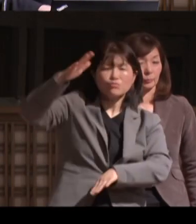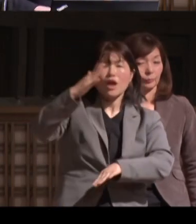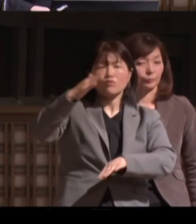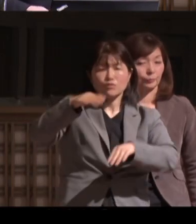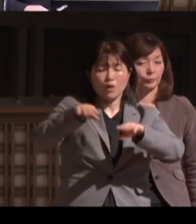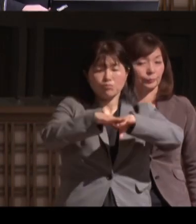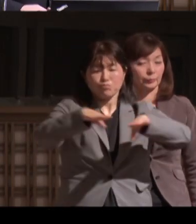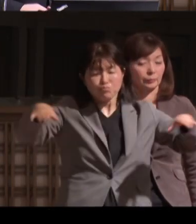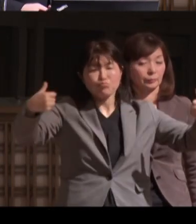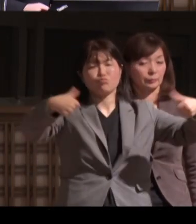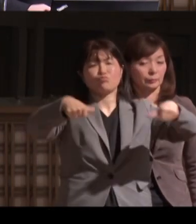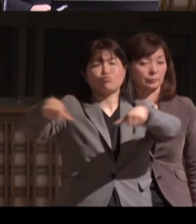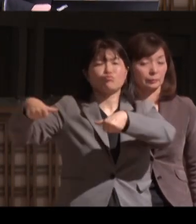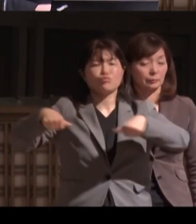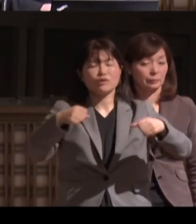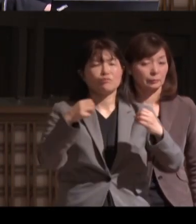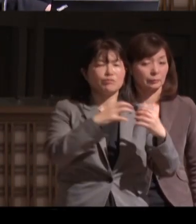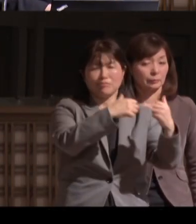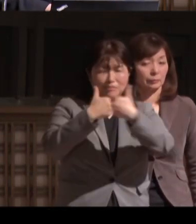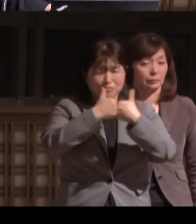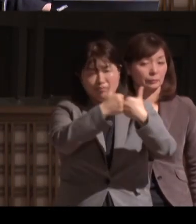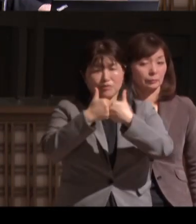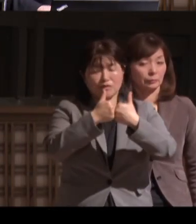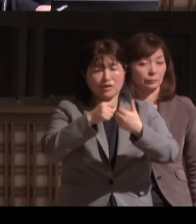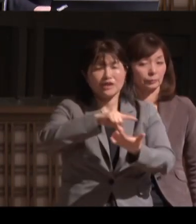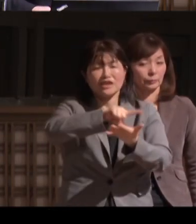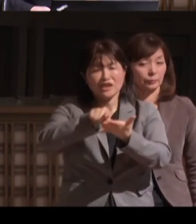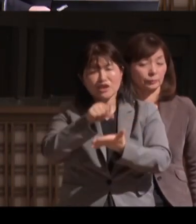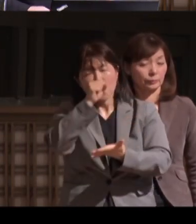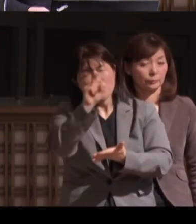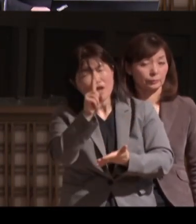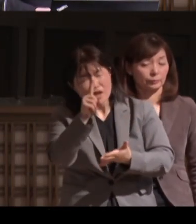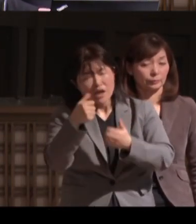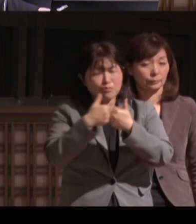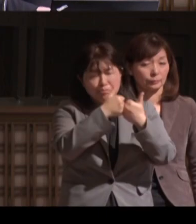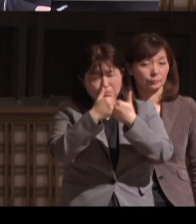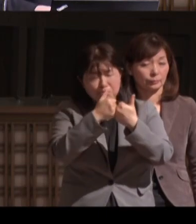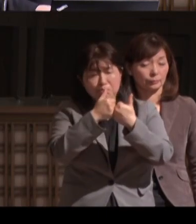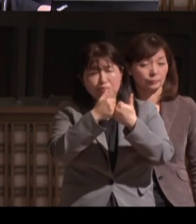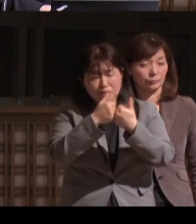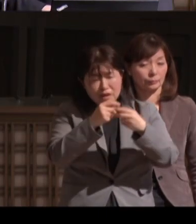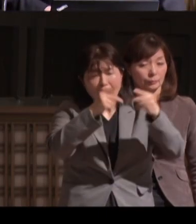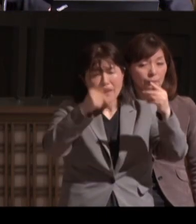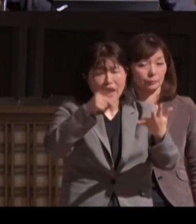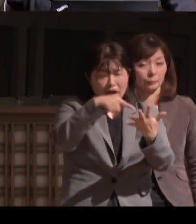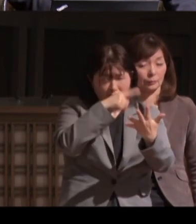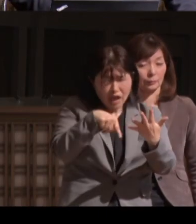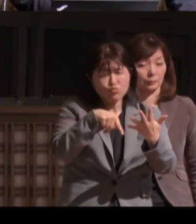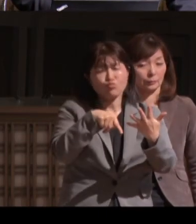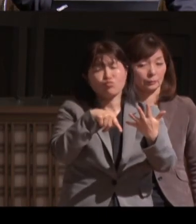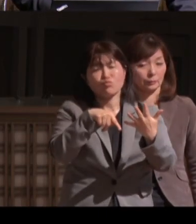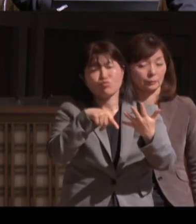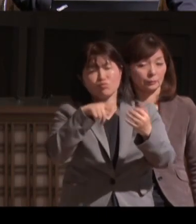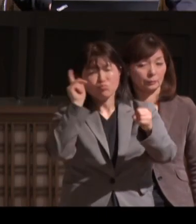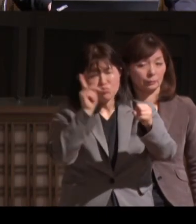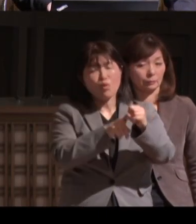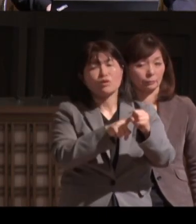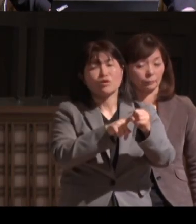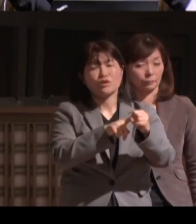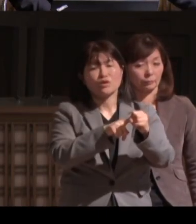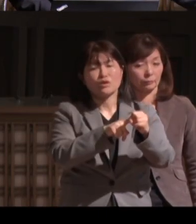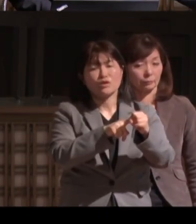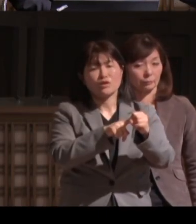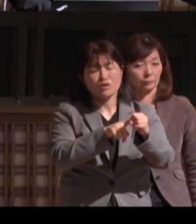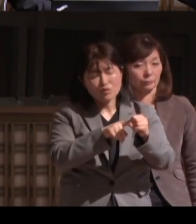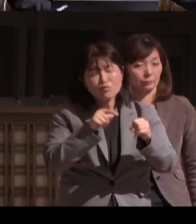て対等に議論し地域の良さを見出し地域の課題を解決していこうそれが地域運営